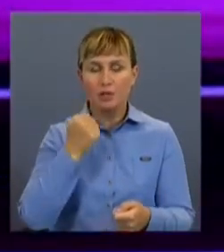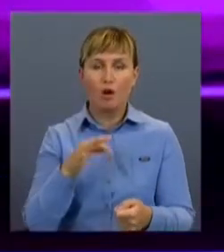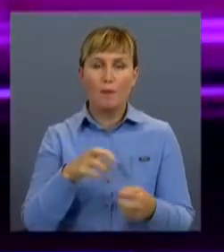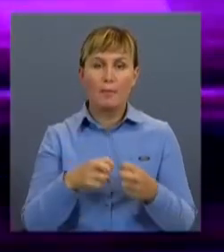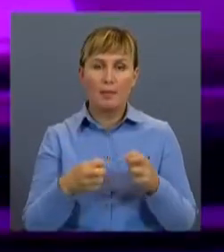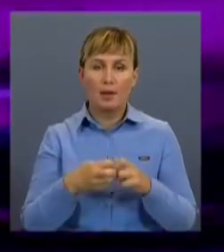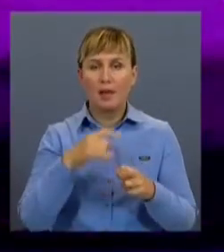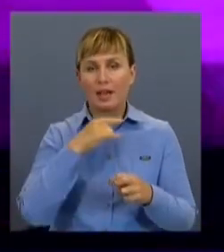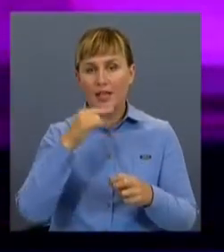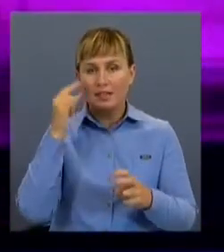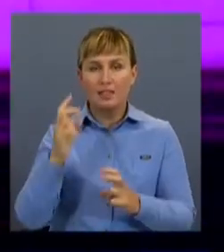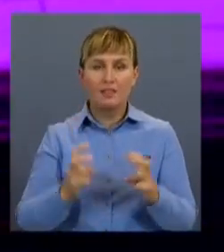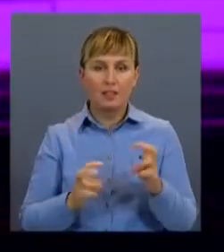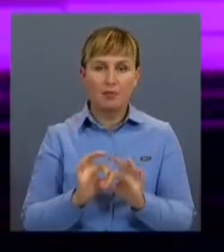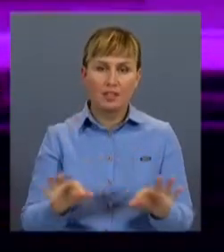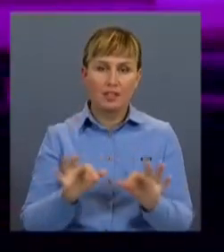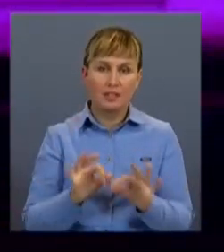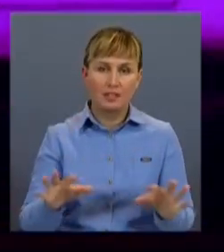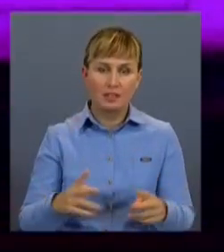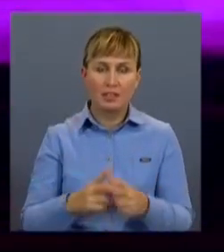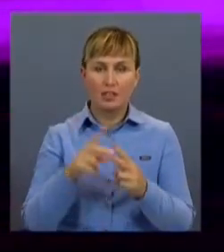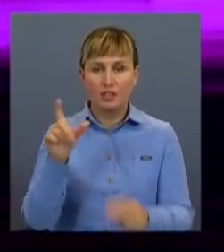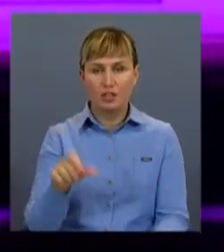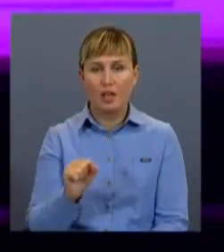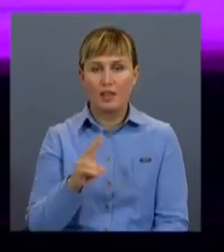проблемах казахстанских фермеров рассказал столичный корреспондент анвар шелякин off